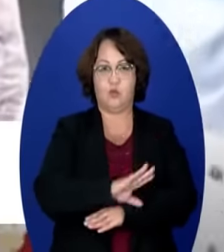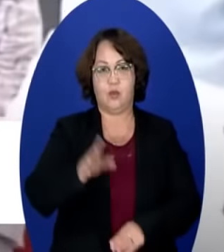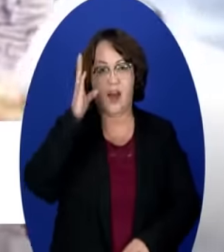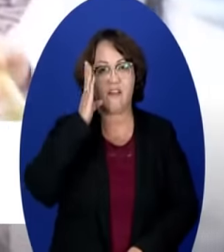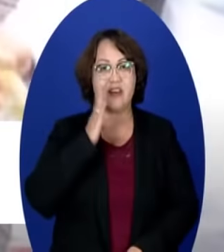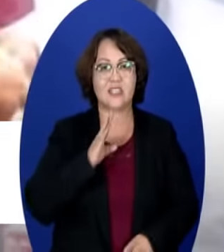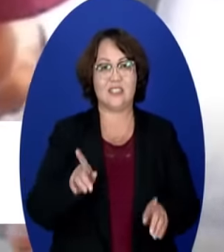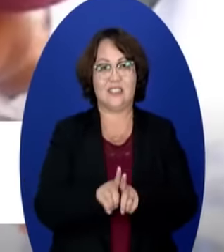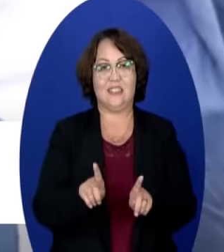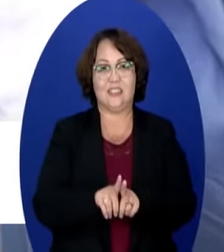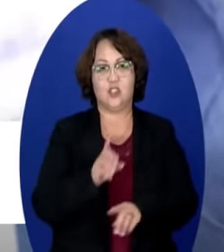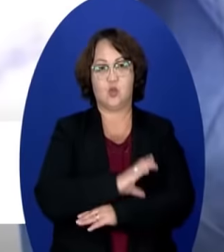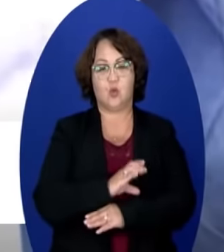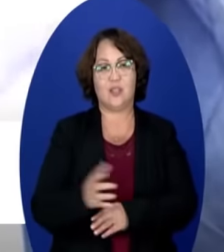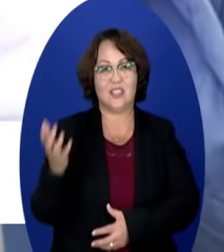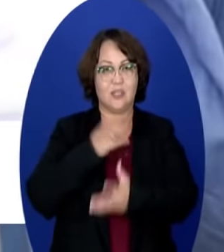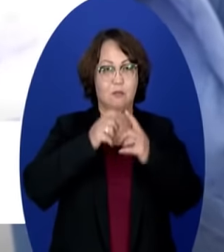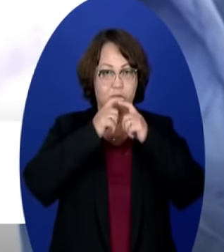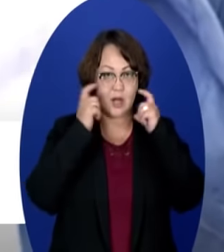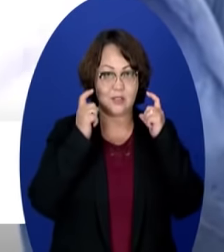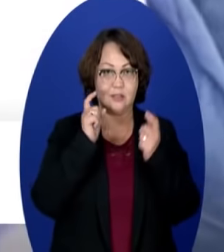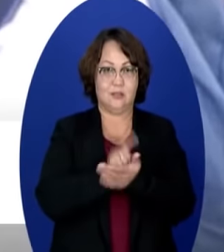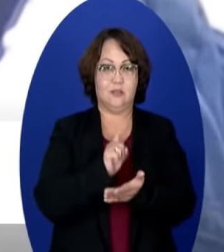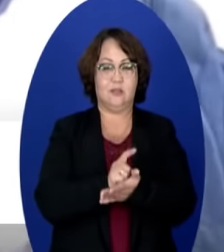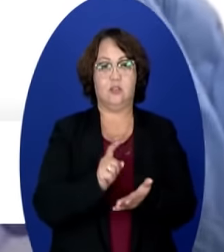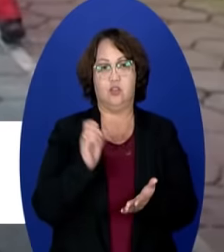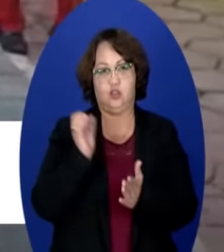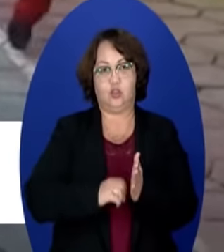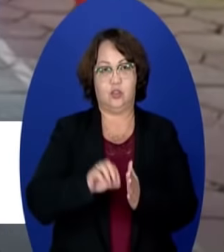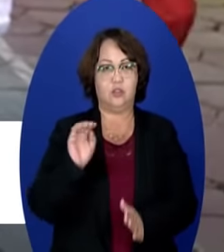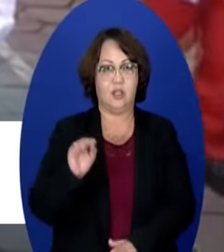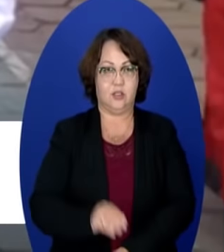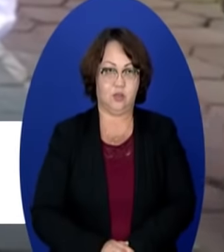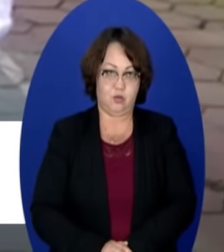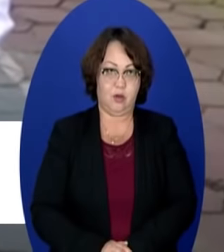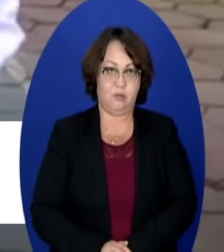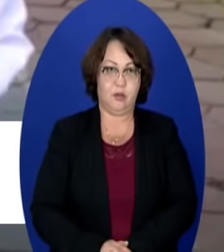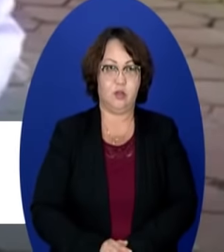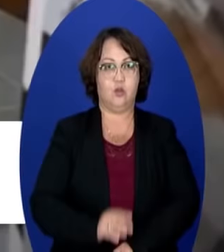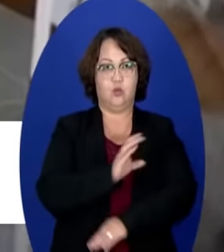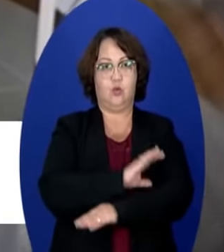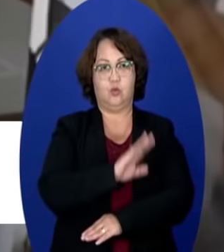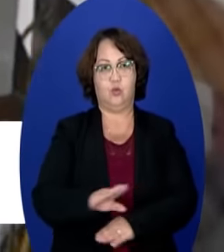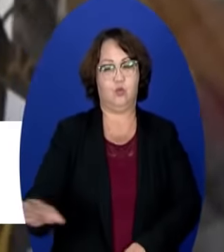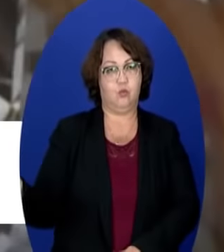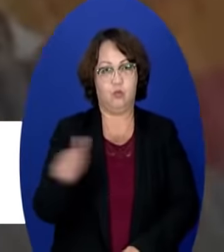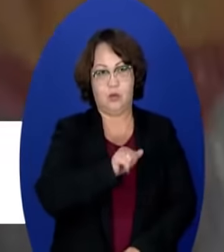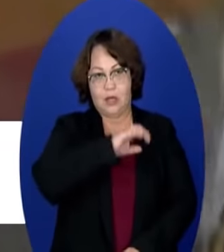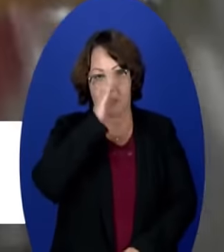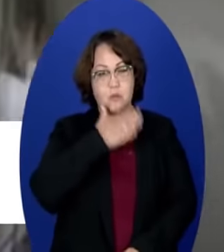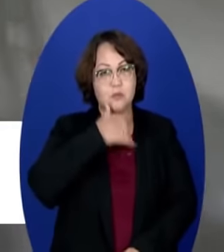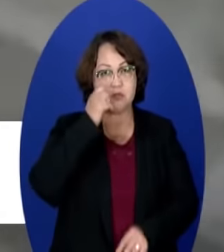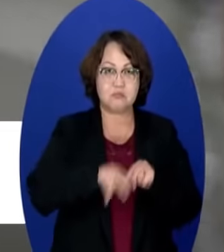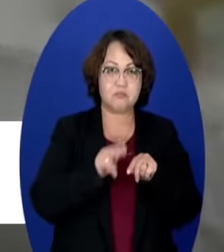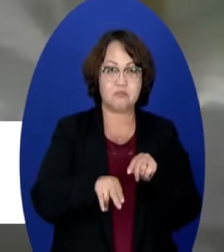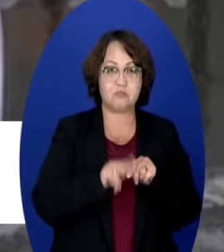эхчүүд хүртэл сургуульд ирэхдээ заавал амны хаалт зөөсөн байх ёстой гэж шаардаж байгаа юм байна. За, мөн сурагч бүрийн халууныг сургууль руу орохоос өмнө